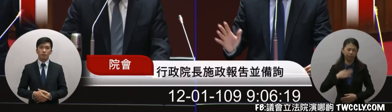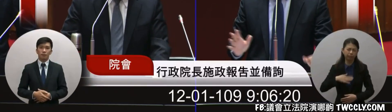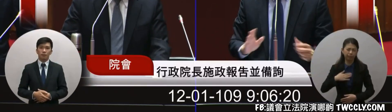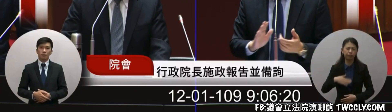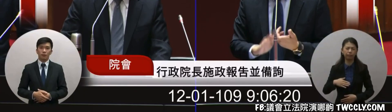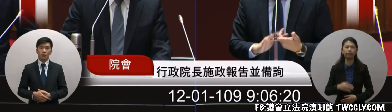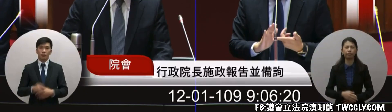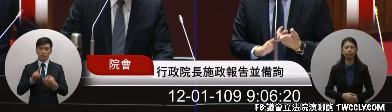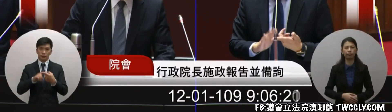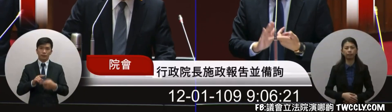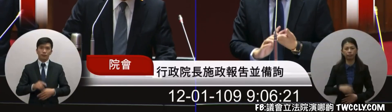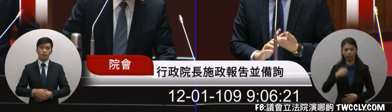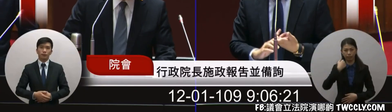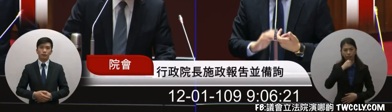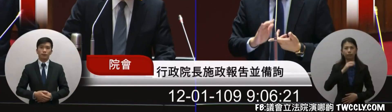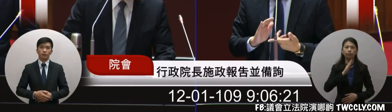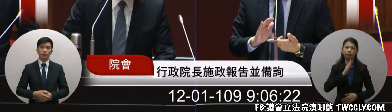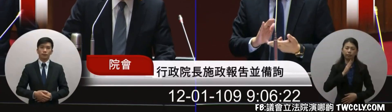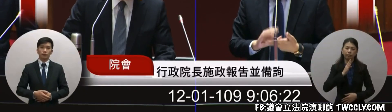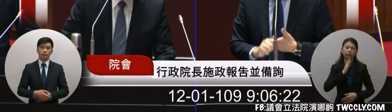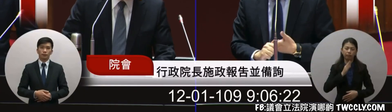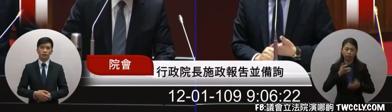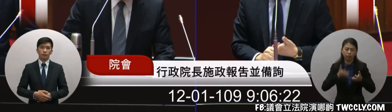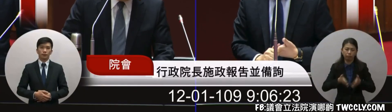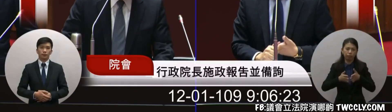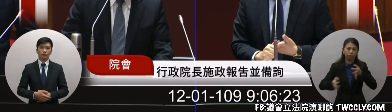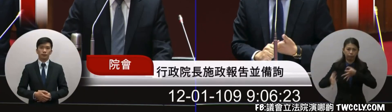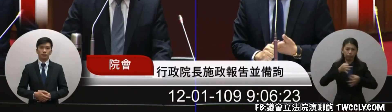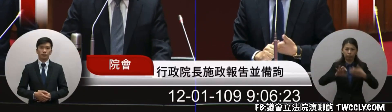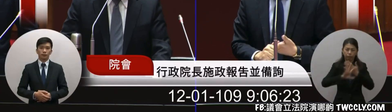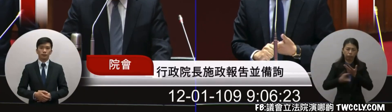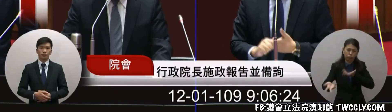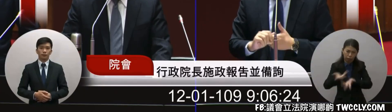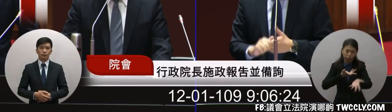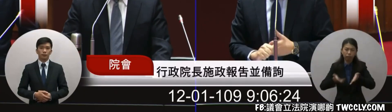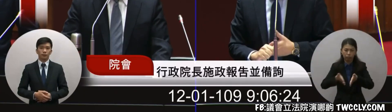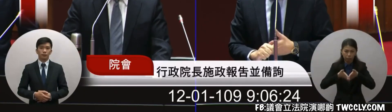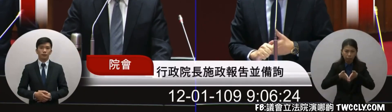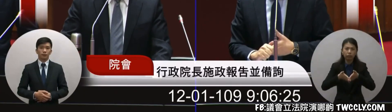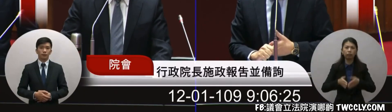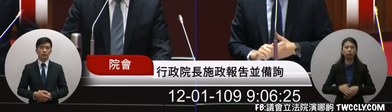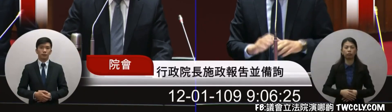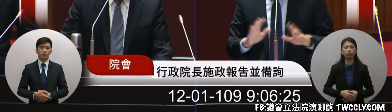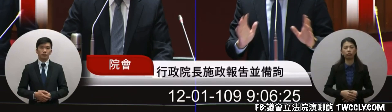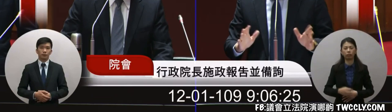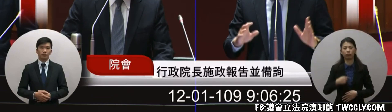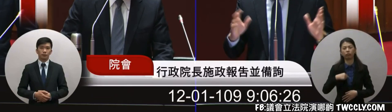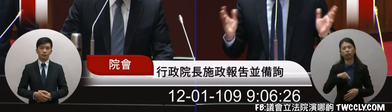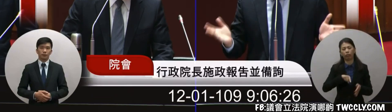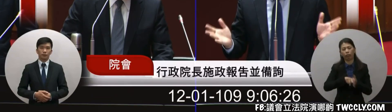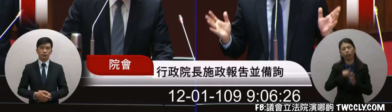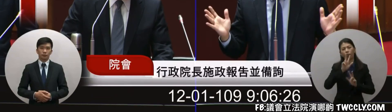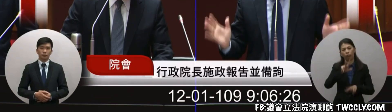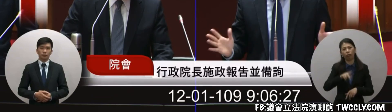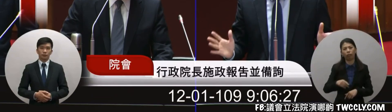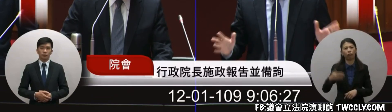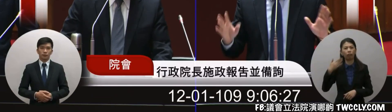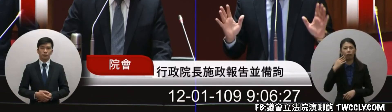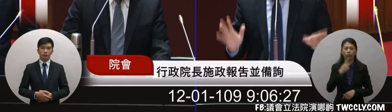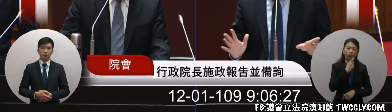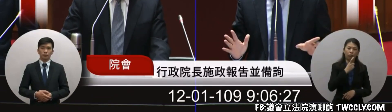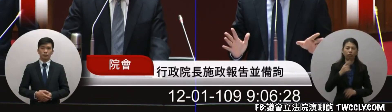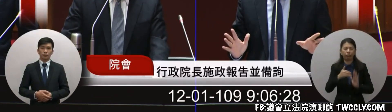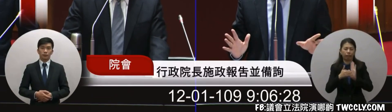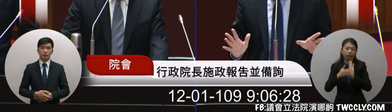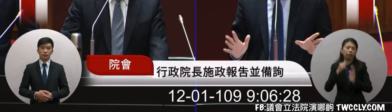是的， 因为我知道台湾是经贸立国，而且我们也承受很大很大的压力。其实直白说好了，蓝绿两党里面也都挡不住，这也